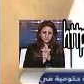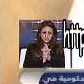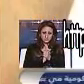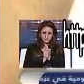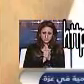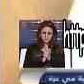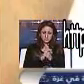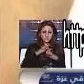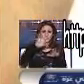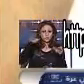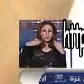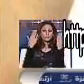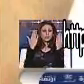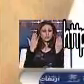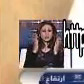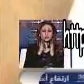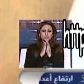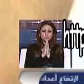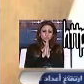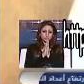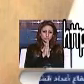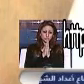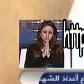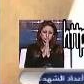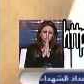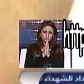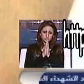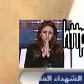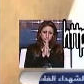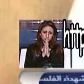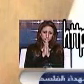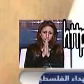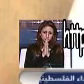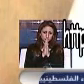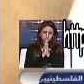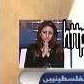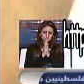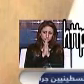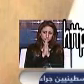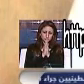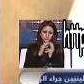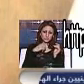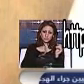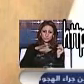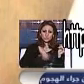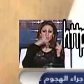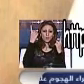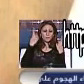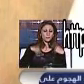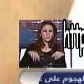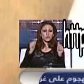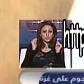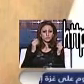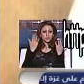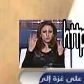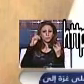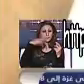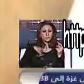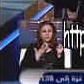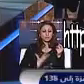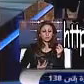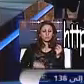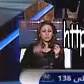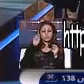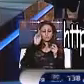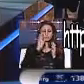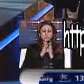ويعني كلنا بندعي له، ودي والدته قدامكم، وإحنا كلنا ندعي له، ربنا رب يشفيه إن شاء الله ويطمن عليه إن شاء الله بإذن